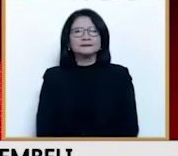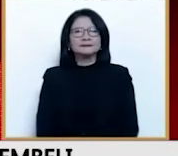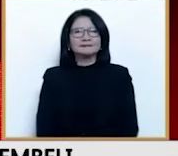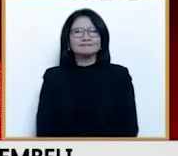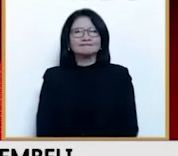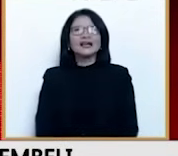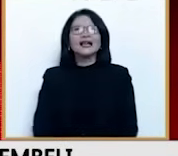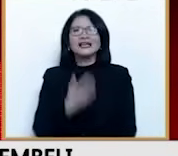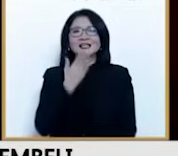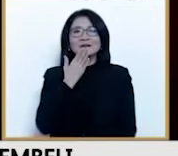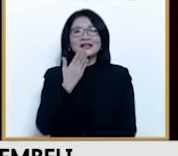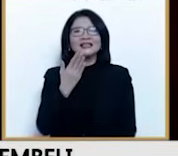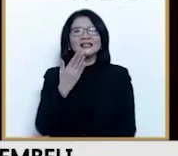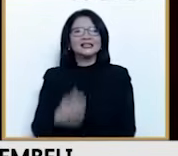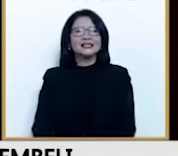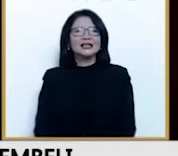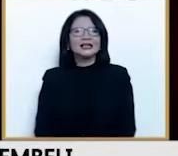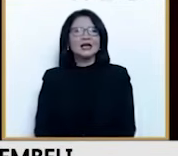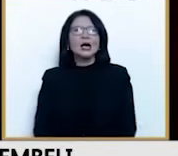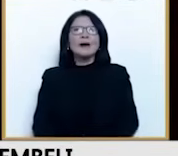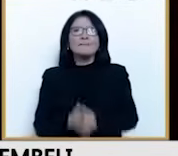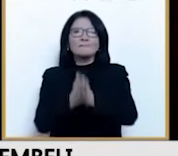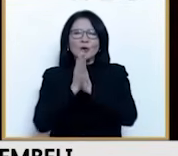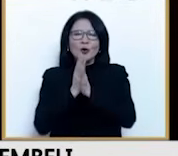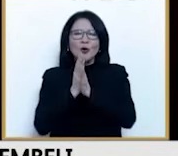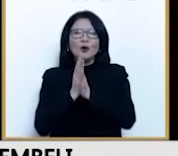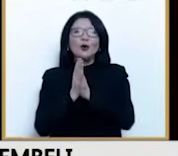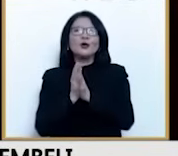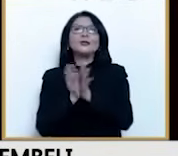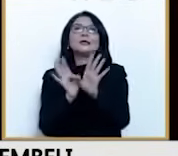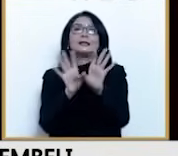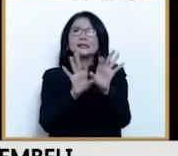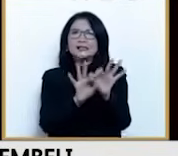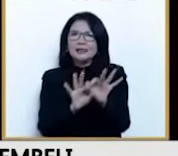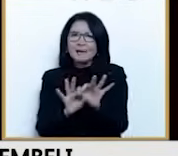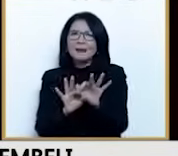Baik, terima kasih atas kerjasamanya. Sekali lagi kami mohon kerjasama dan bantuannya ya.